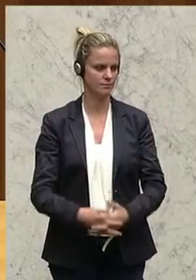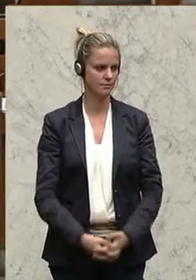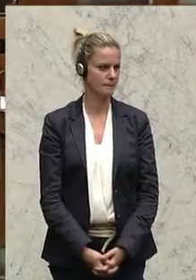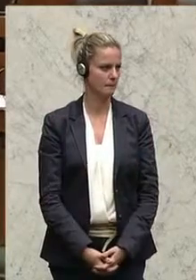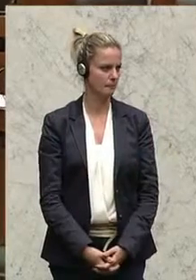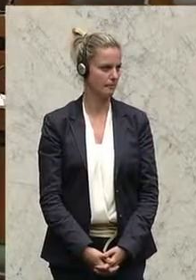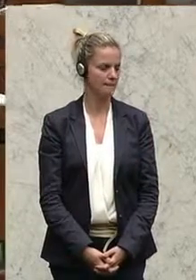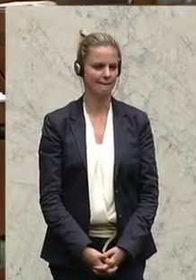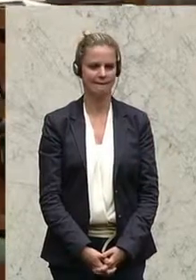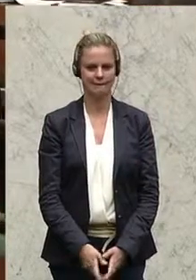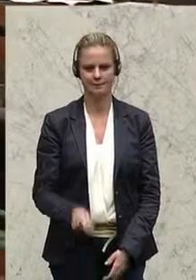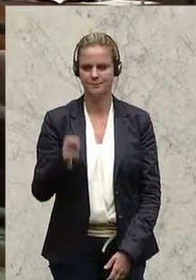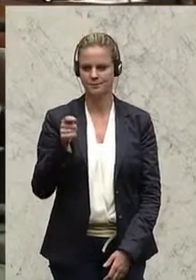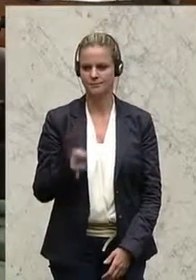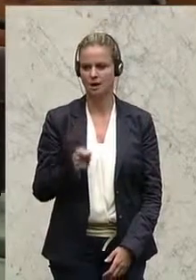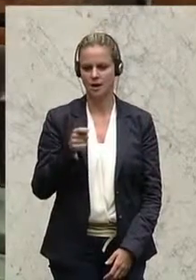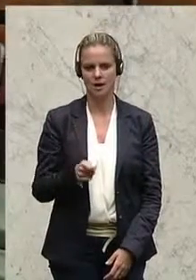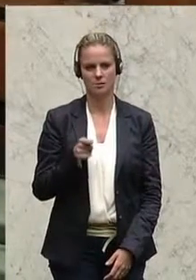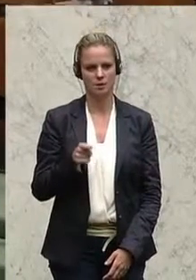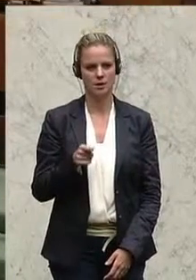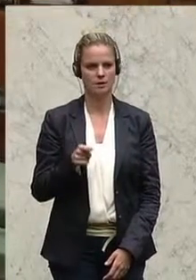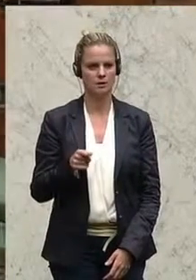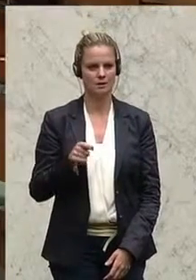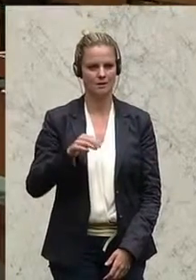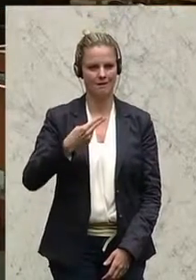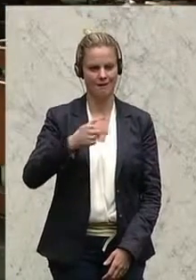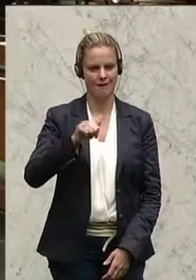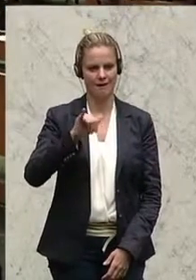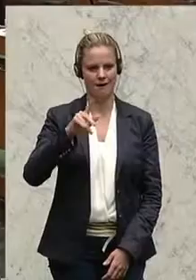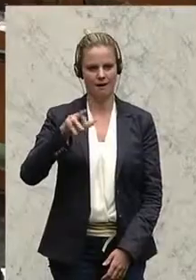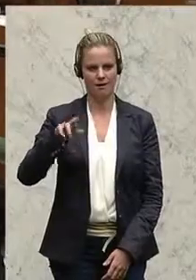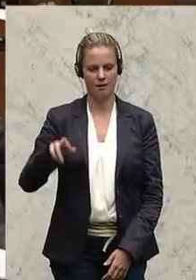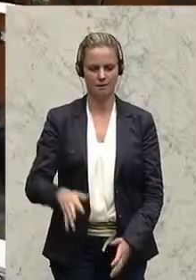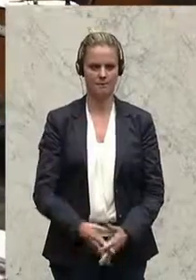Krieg entworfen worden, sagt Christine Montonen, Außenpolitiksprecherin